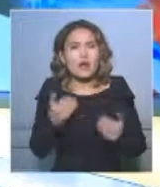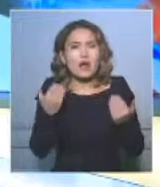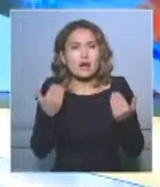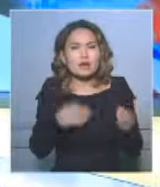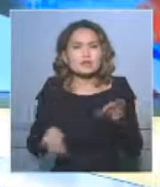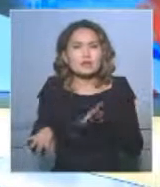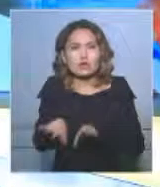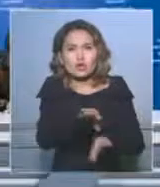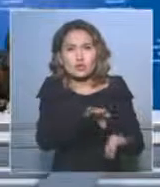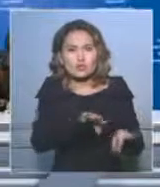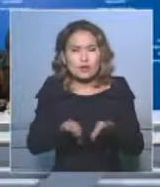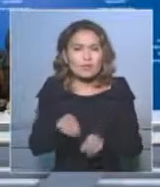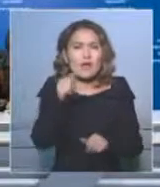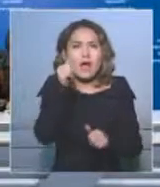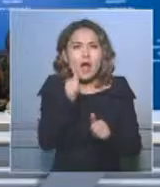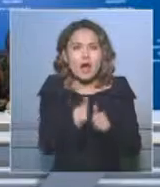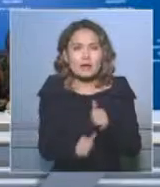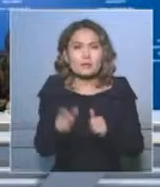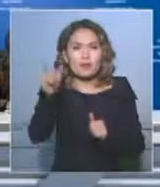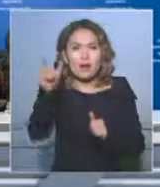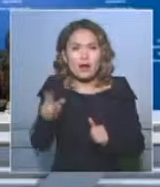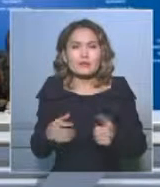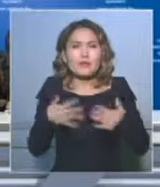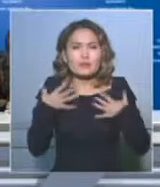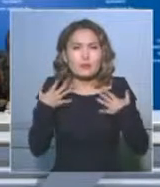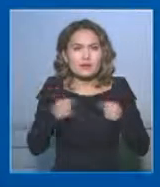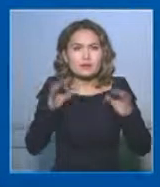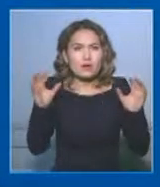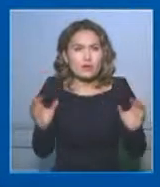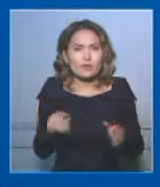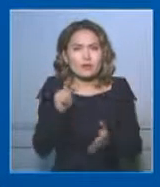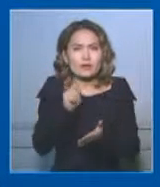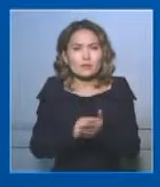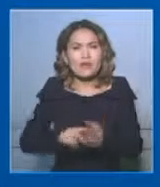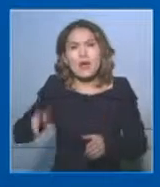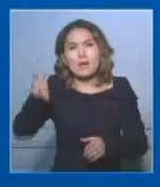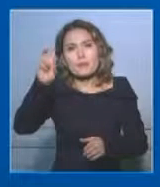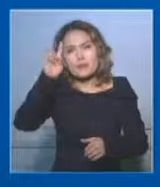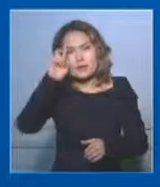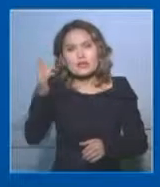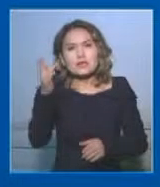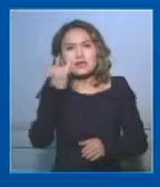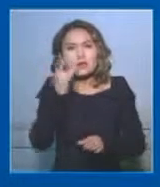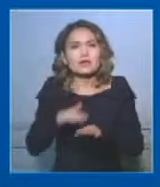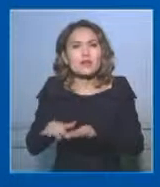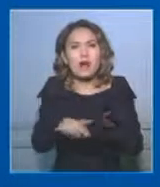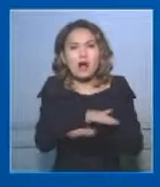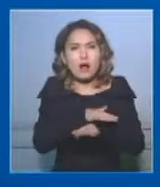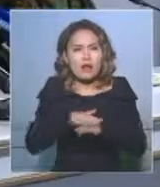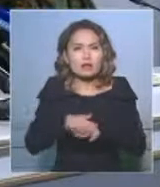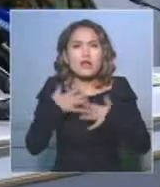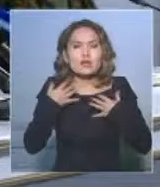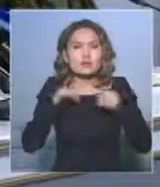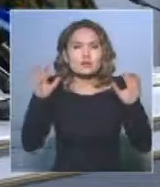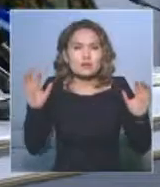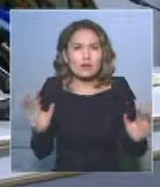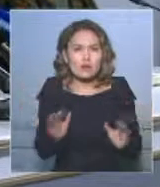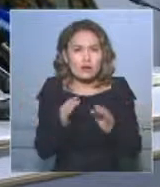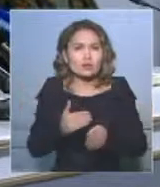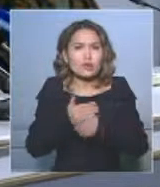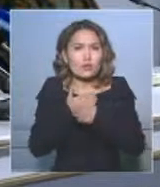әрбір тұрғынның өз денсаулығына тікелей өзі ғана жауапты болған көздейді. Мемлекет бұл ретте халық үшін қаржылай жауапкершілікті мойнына